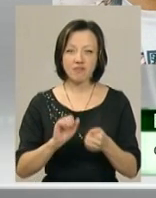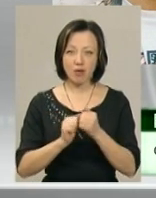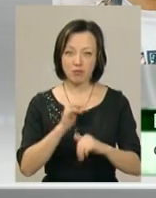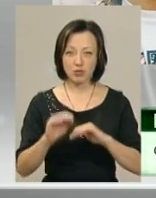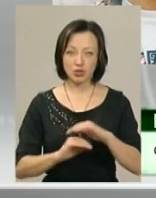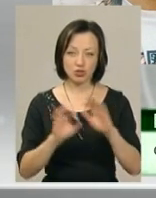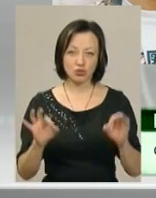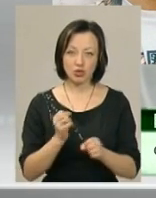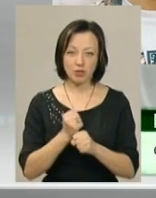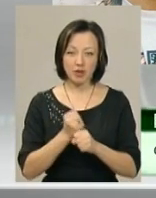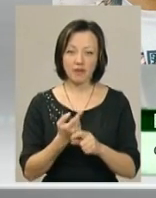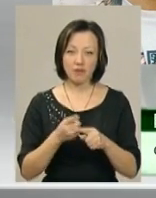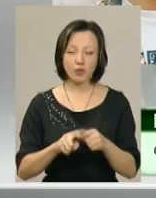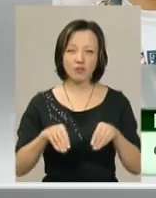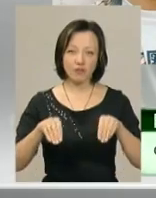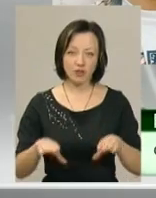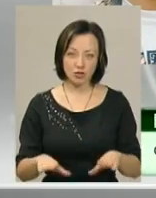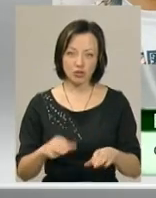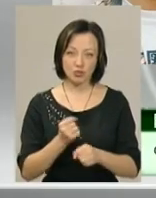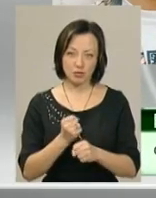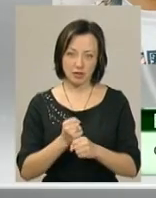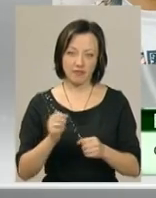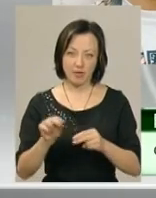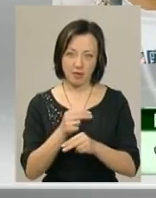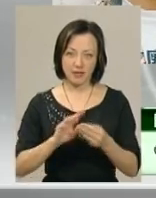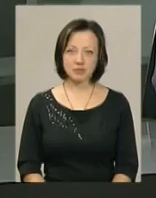нічого з цим робити. І от вирішив виправити ситуацію.